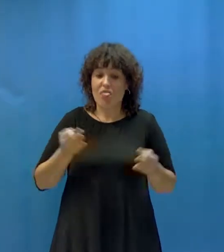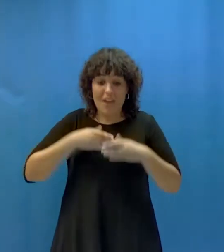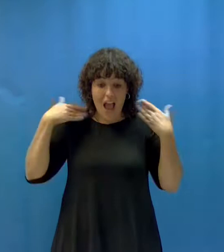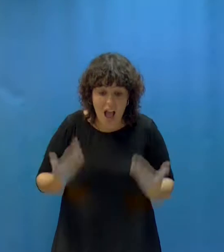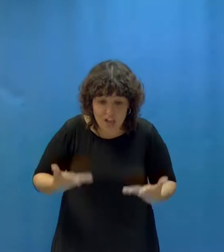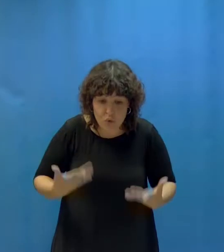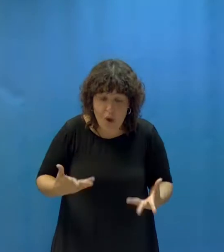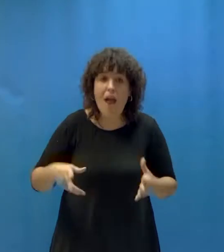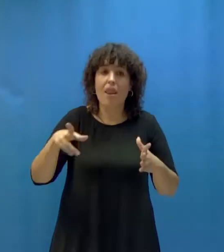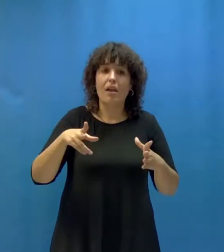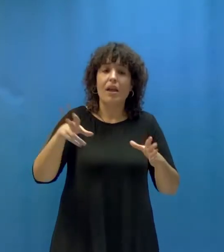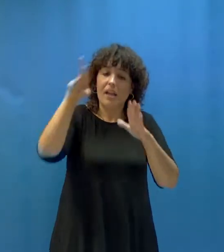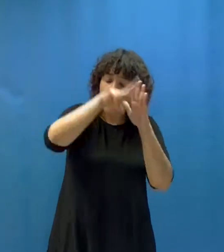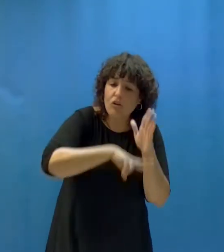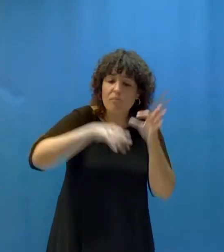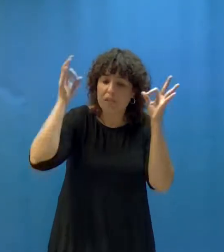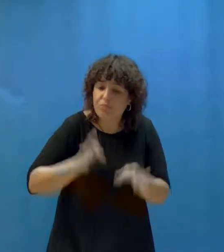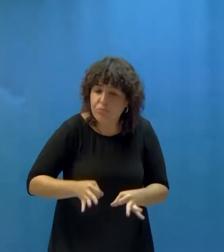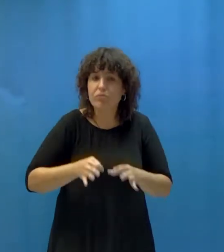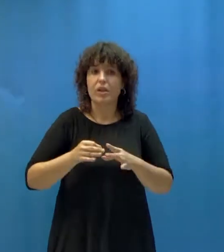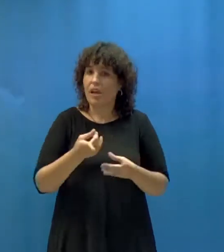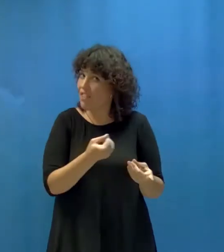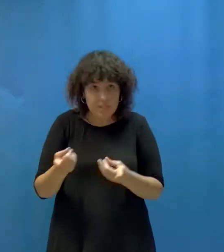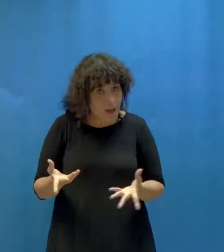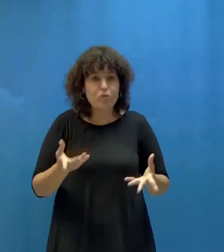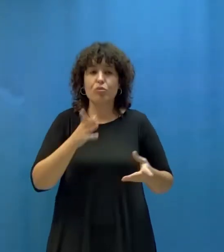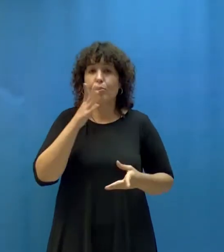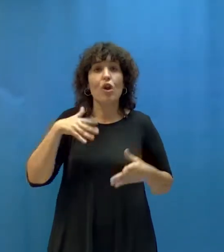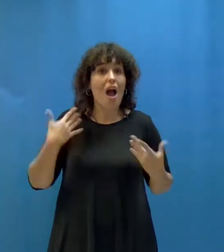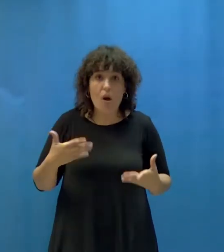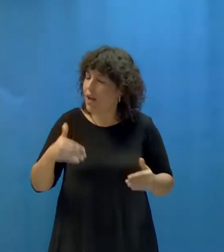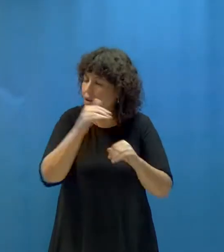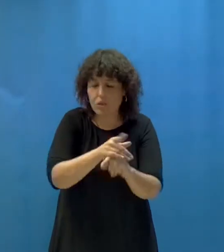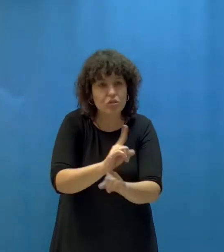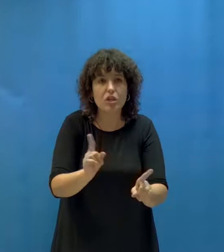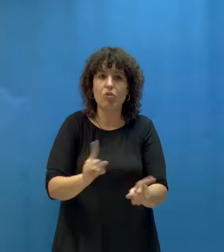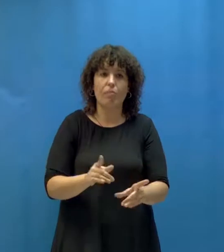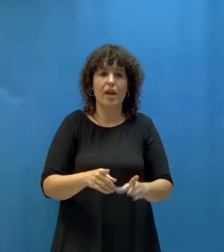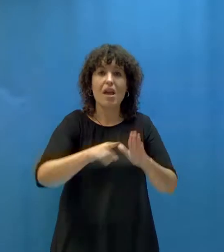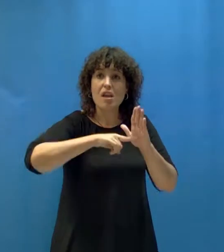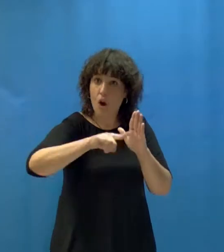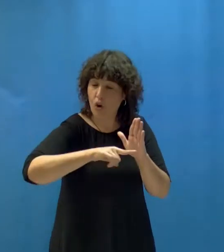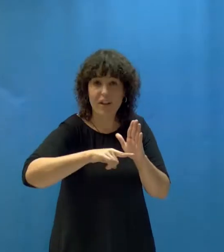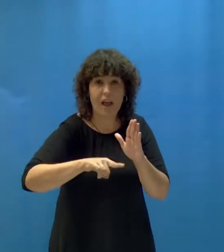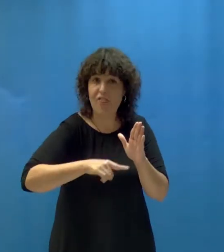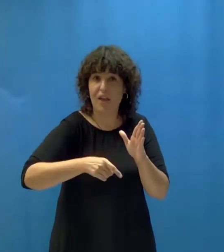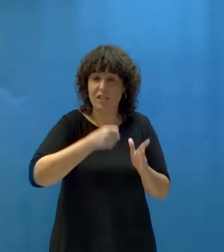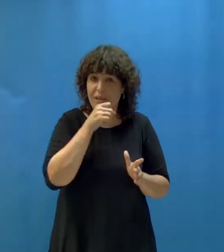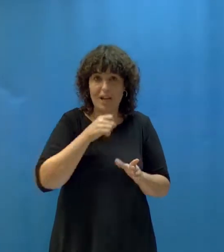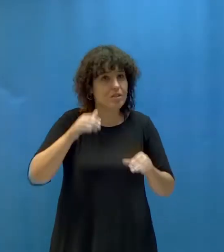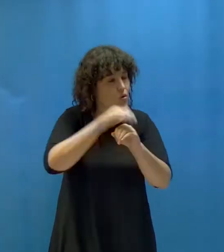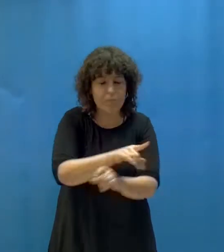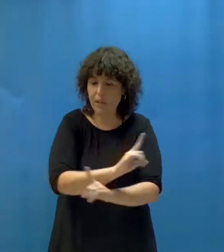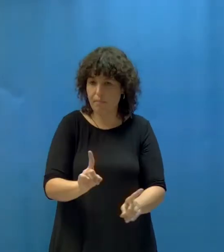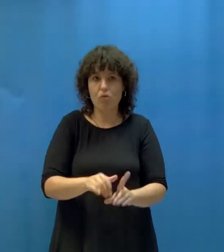controlar aquests espais, perquè la veritat és que en aquest moment no s'estan complint ni tan sols aquelles ordenances passades i obsoletes.